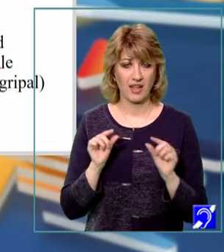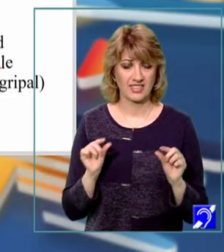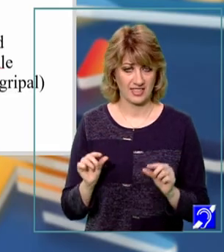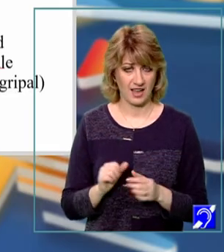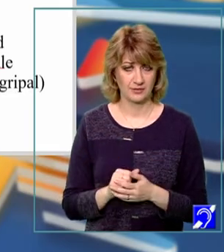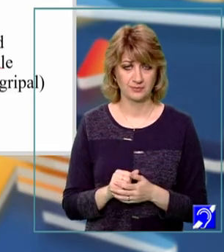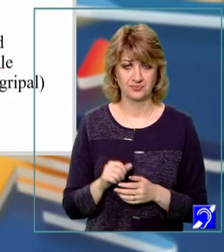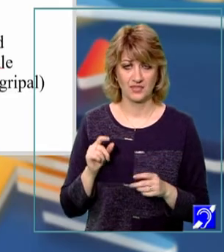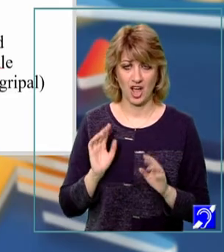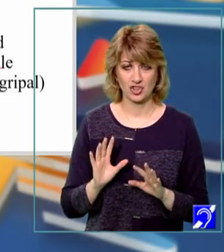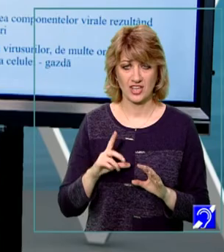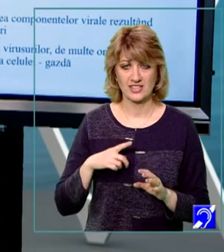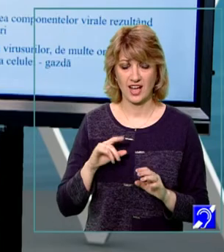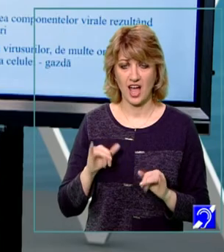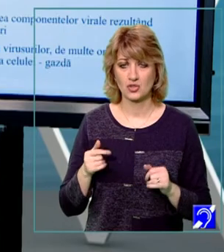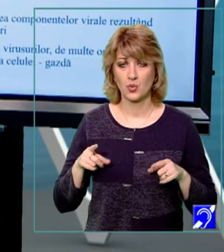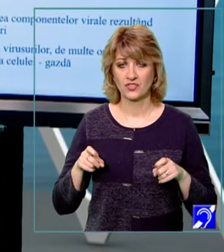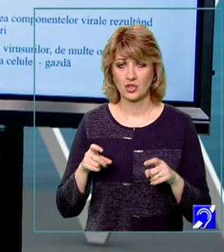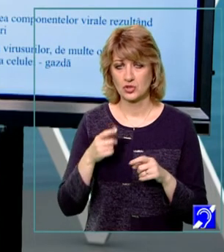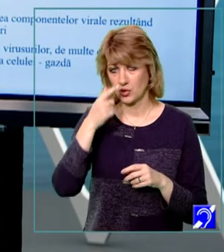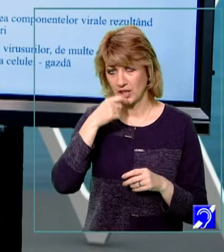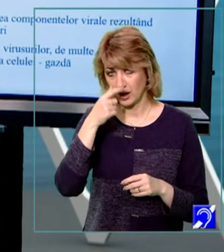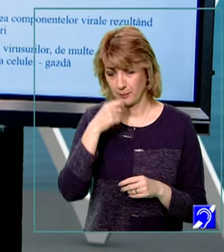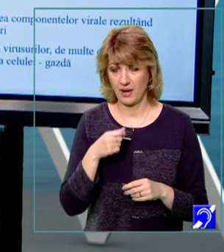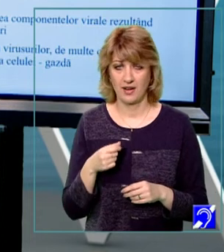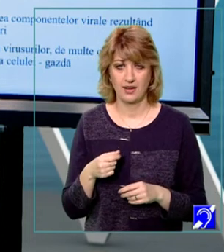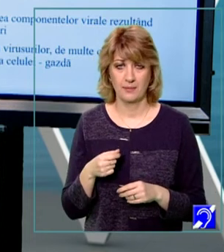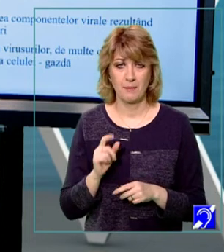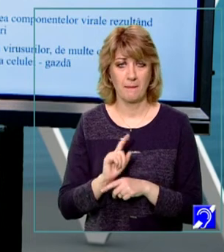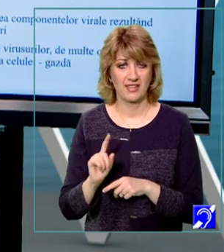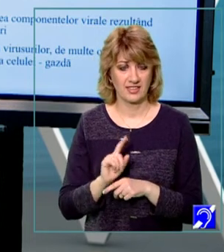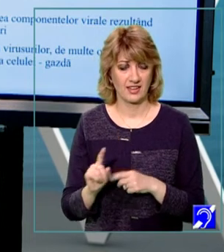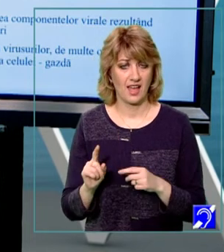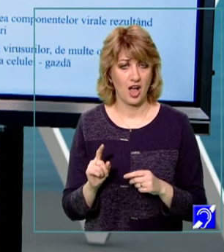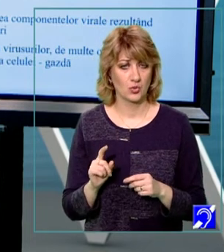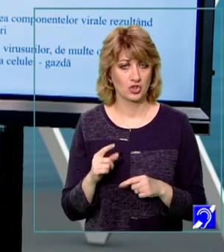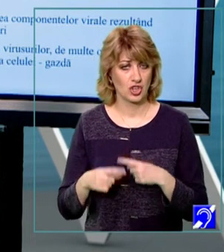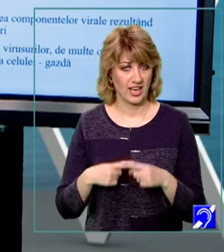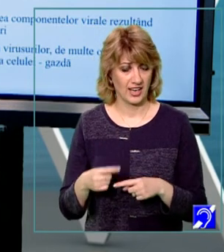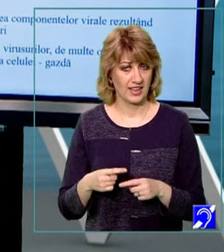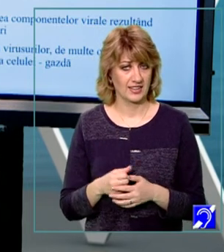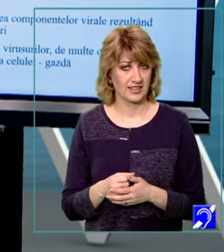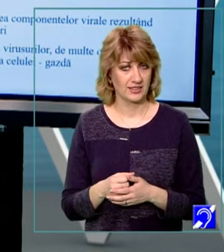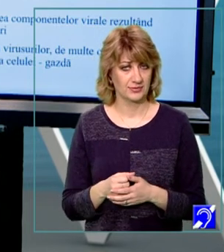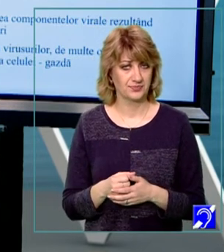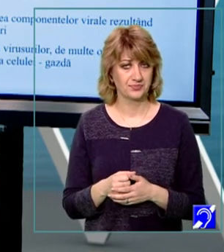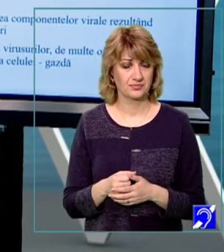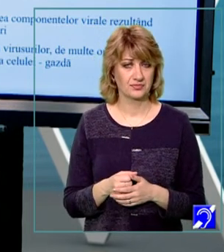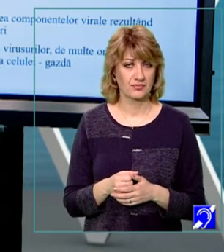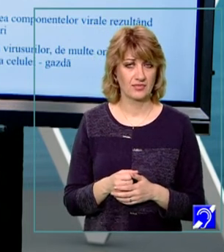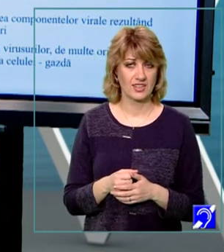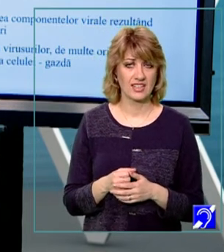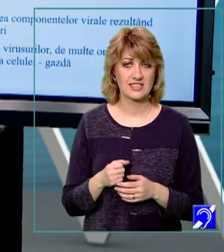cazul unor virusuri gripale. Un pic mai devreme spuneam că materialul genetic, de fapt chiar tot virusul,